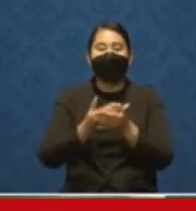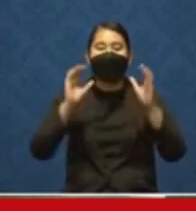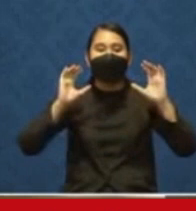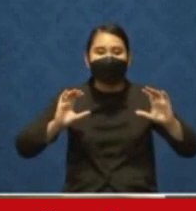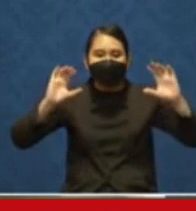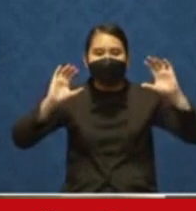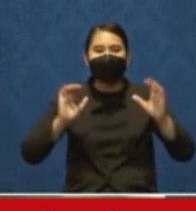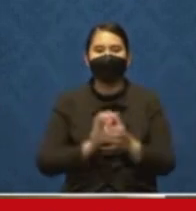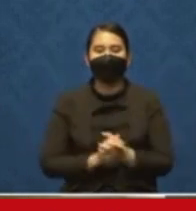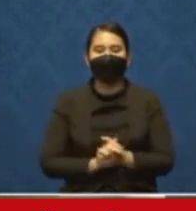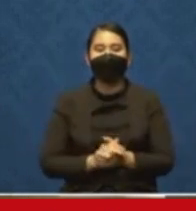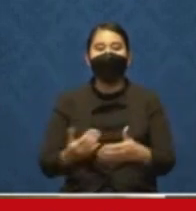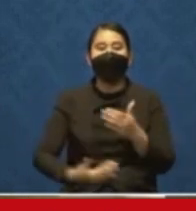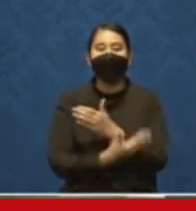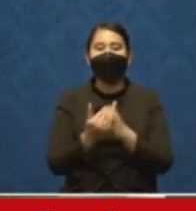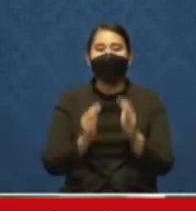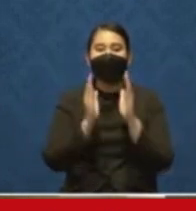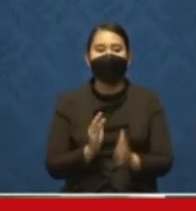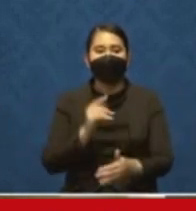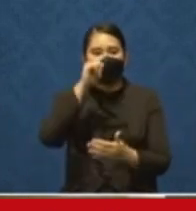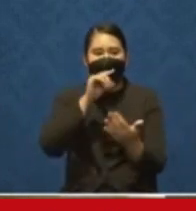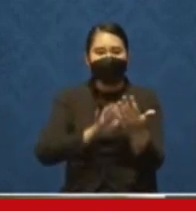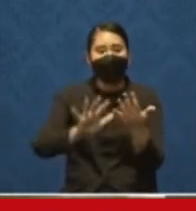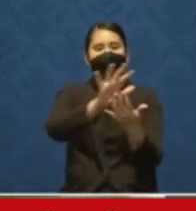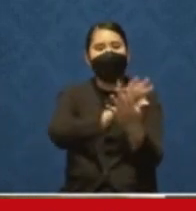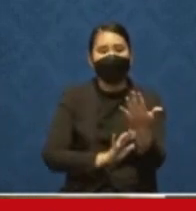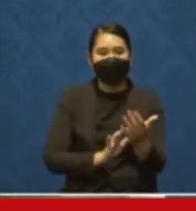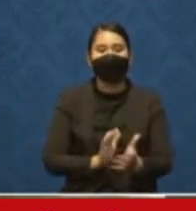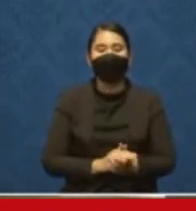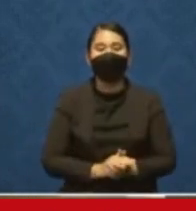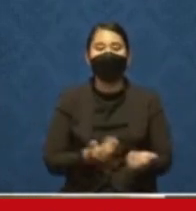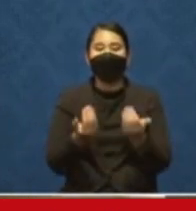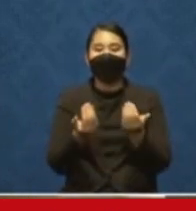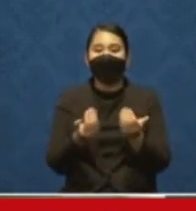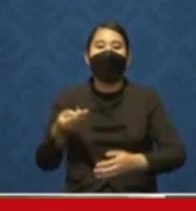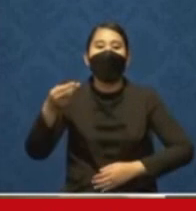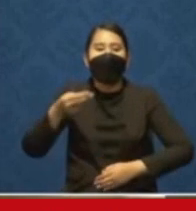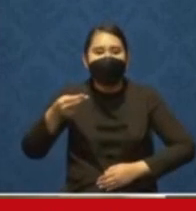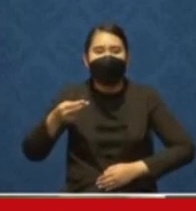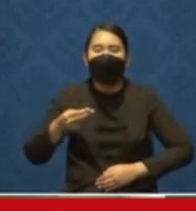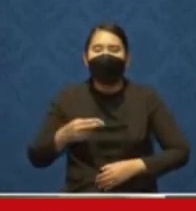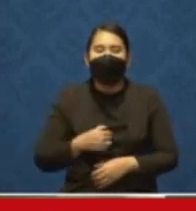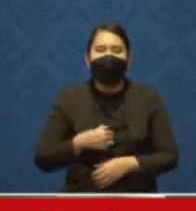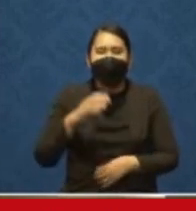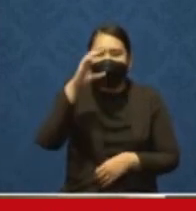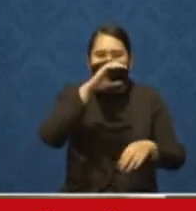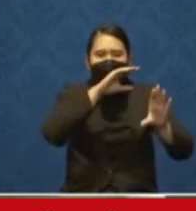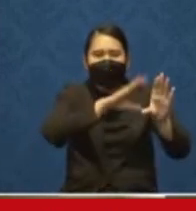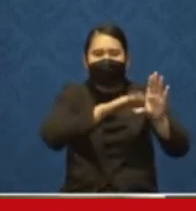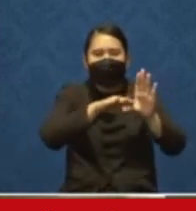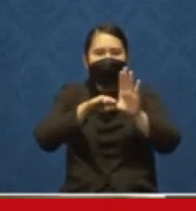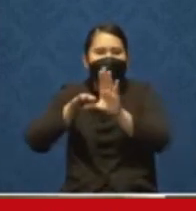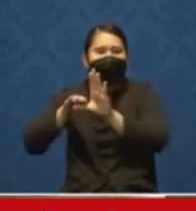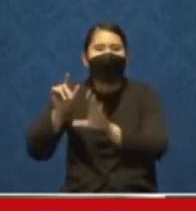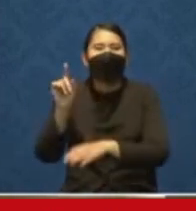นายกไม่มีใครว่าจะเพลินมันเป็นตำแหน่งเป็นเงินได้จะการและเป็นโอกาสด้วยกันของคน